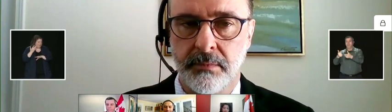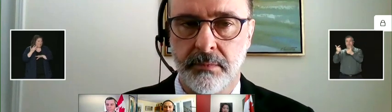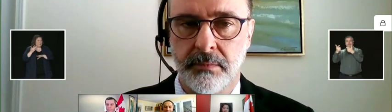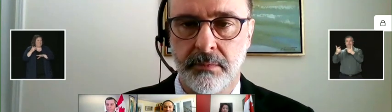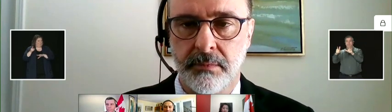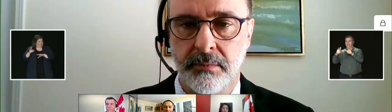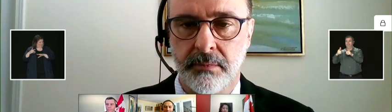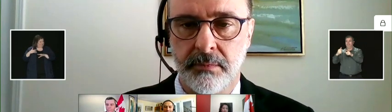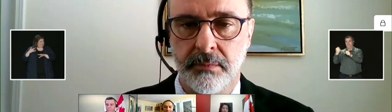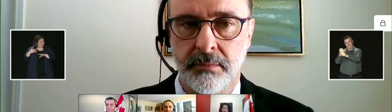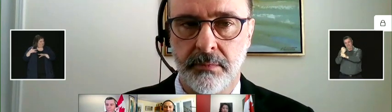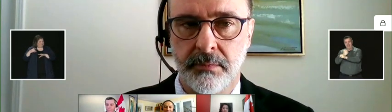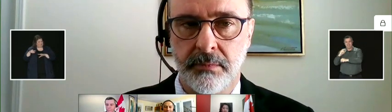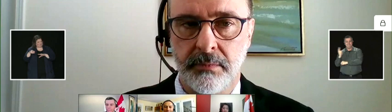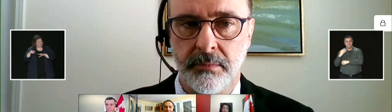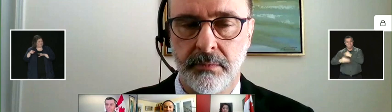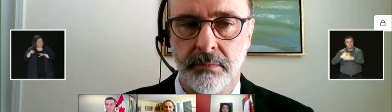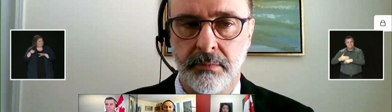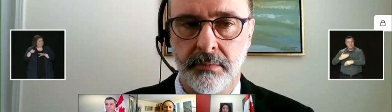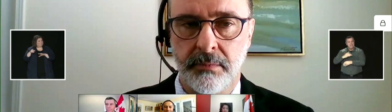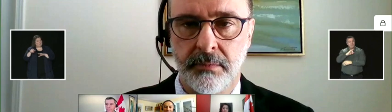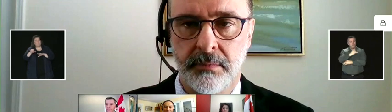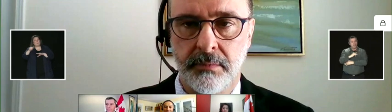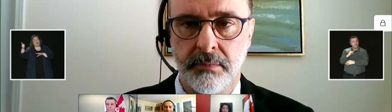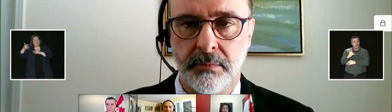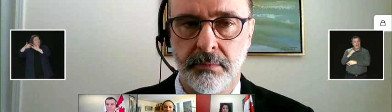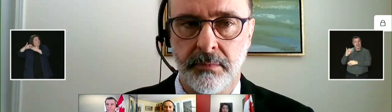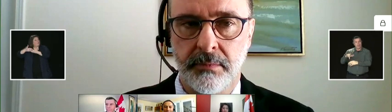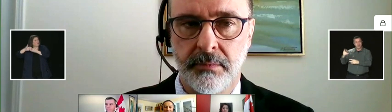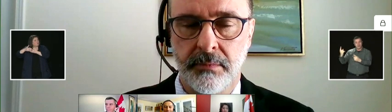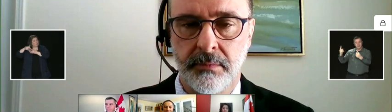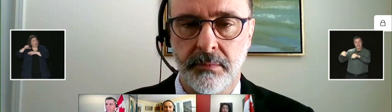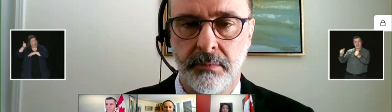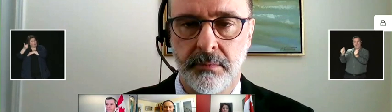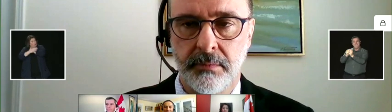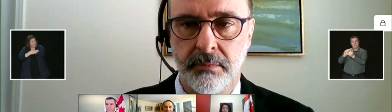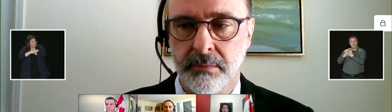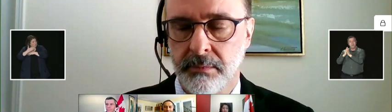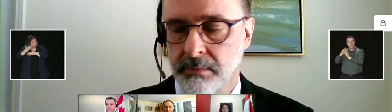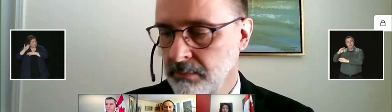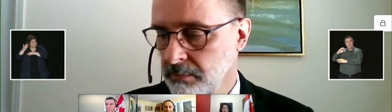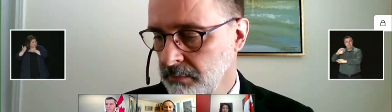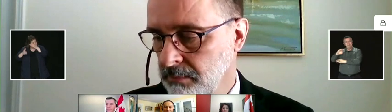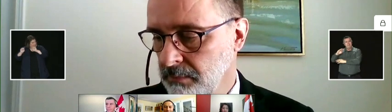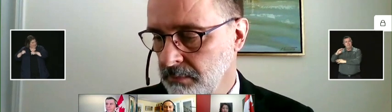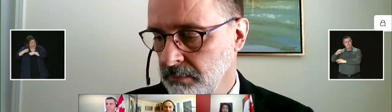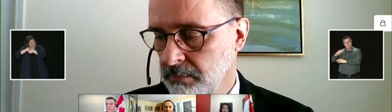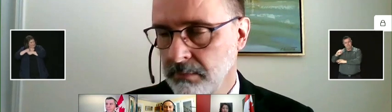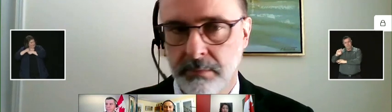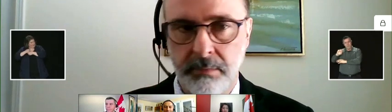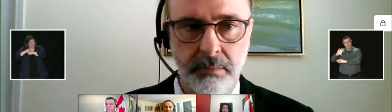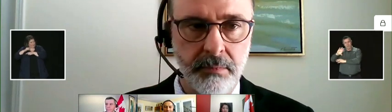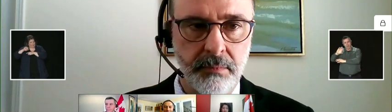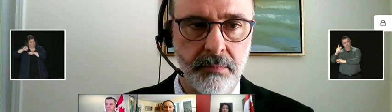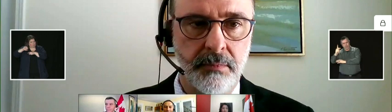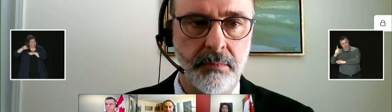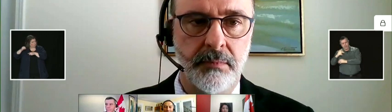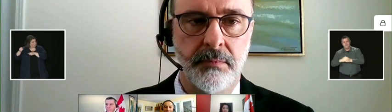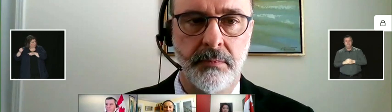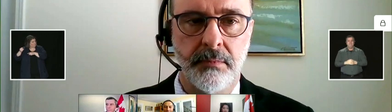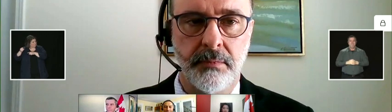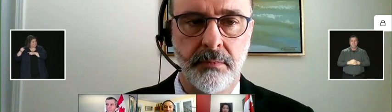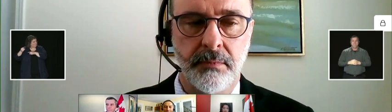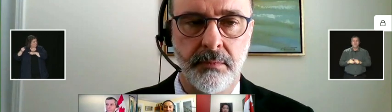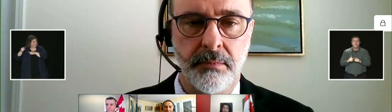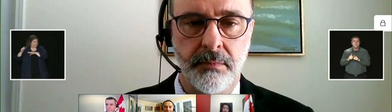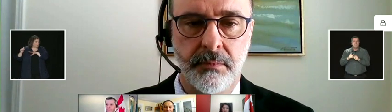puis permettre d'accélérer la livraison du vaccin Johnson & Johnson, le fait qu'il y ait cette entente avec Merck? Et puis, si vous pouvez être plus précis sur les premières doses, à tout